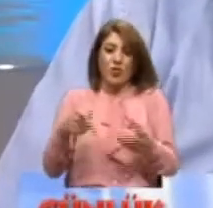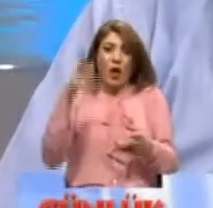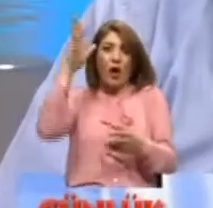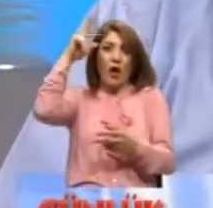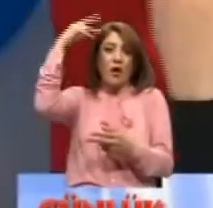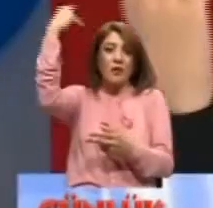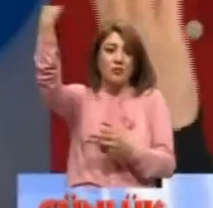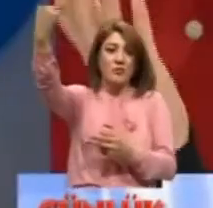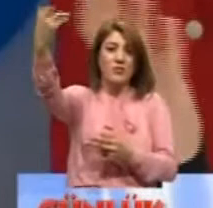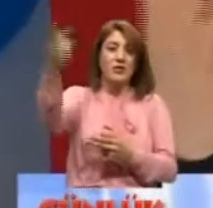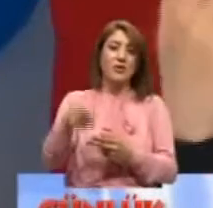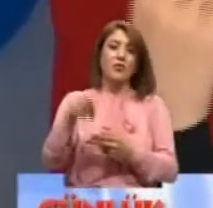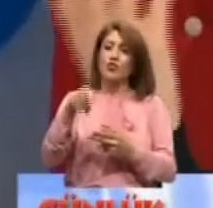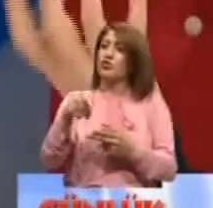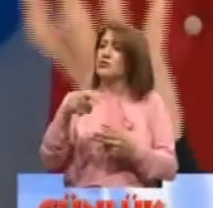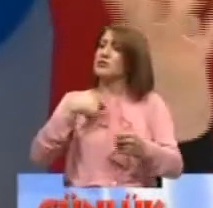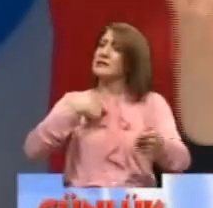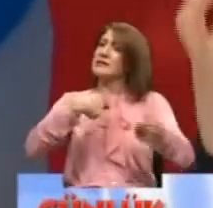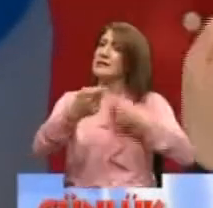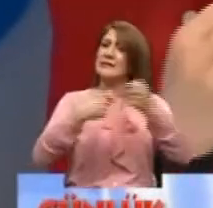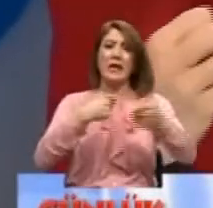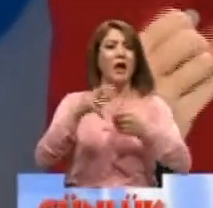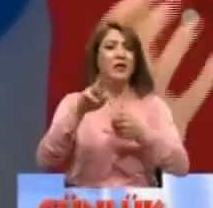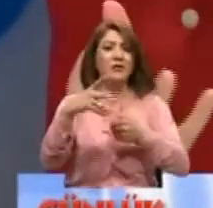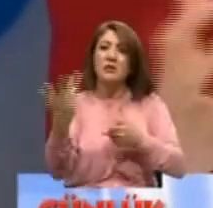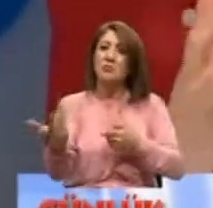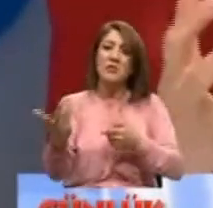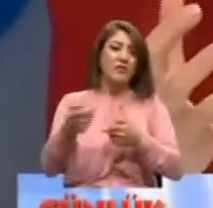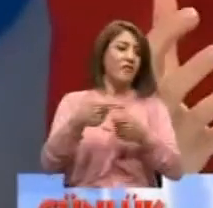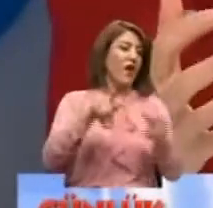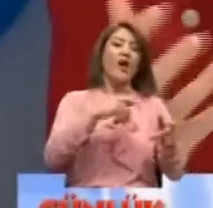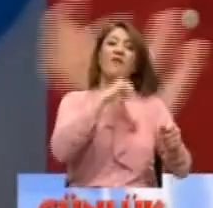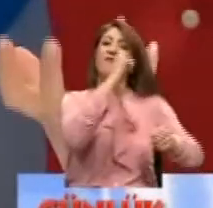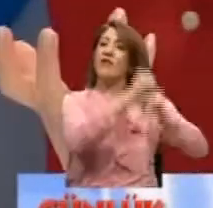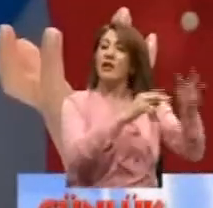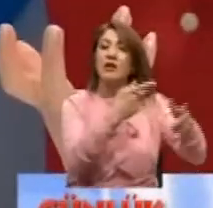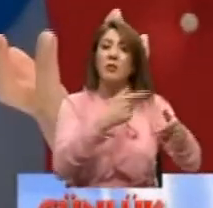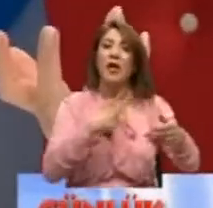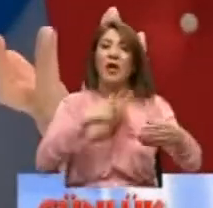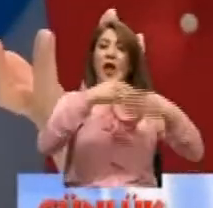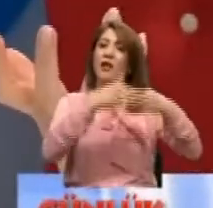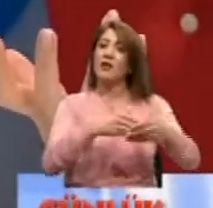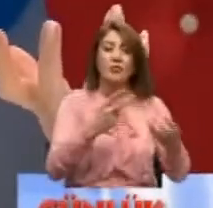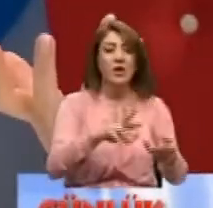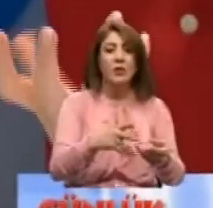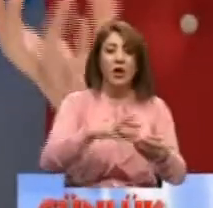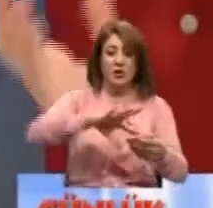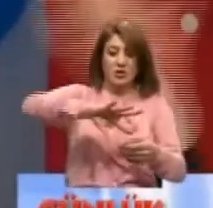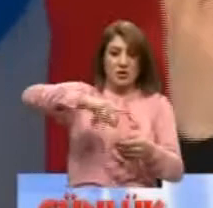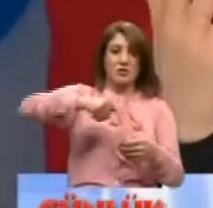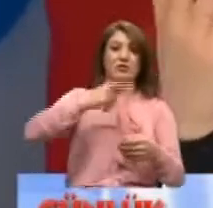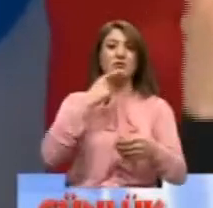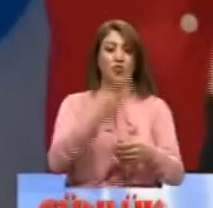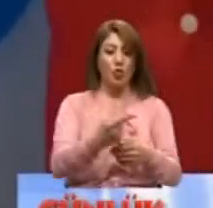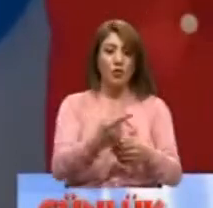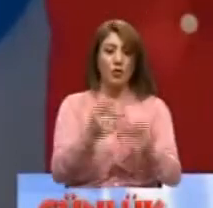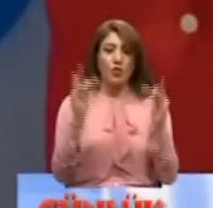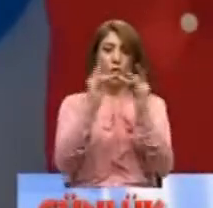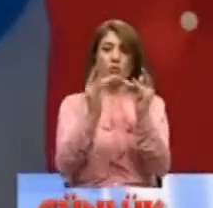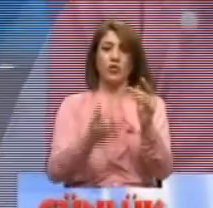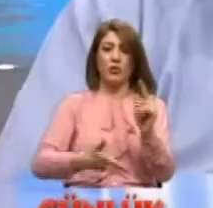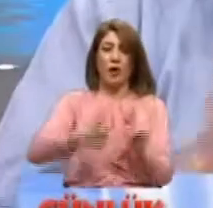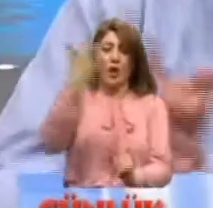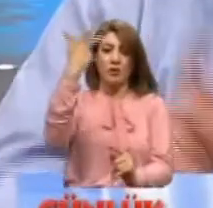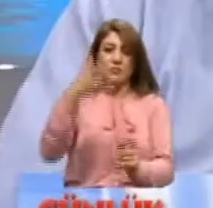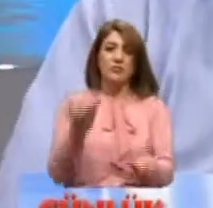belki de vardır, bir şirkettir, bir sanayi şey, bir hükümetle bir anlaşmadı falan. Ama hırsızlık dendiğine göre hakikaten yok edilmiş bu